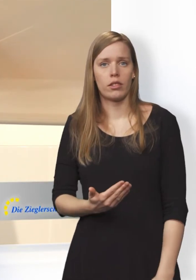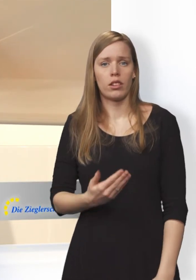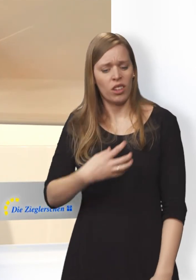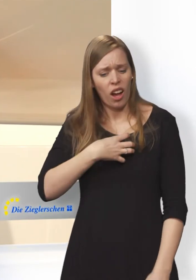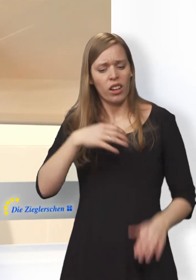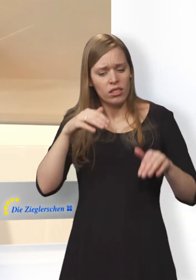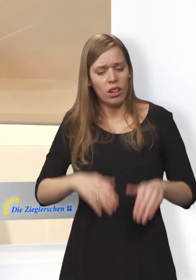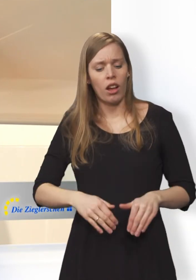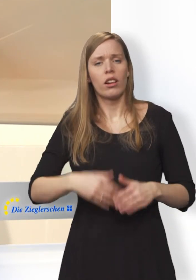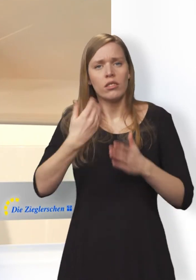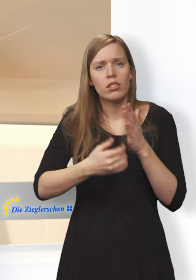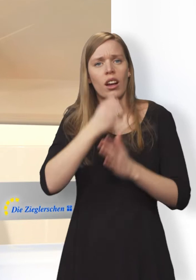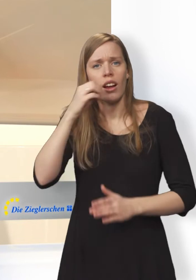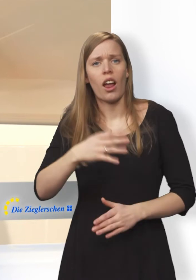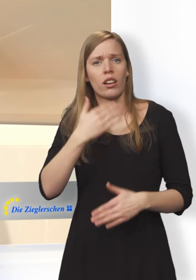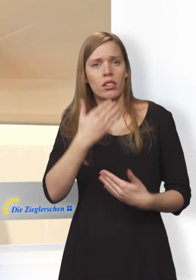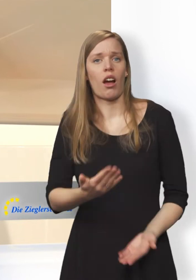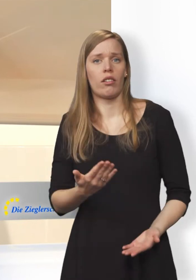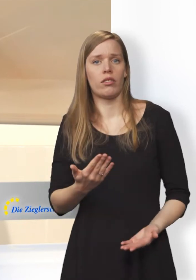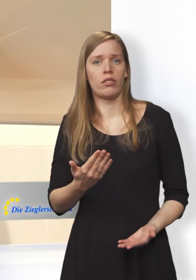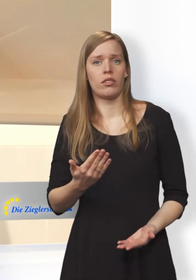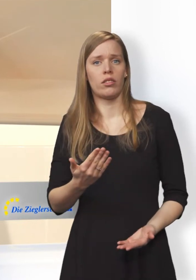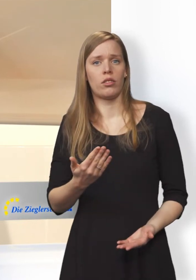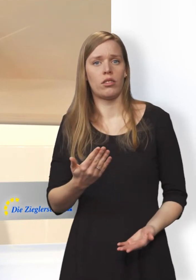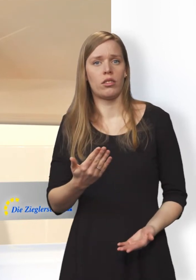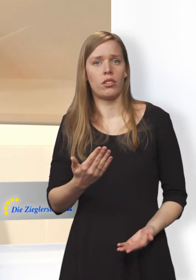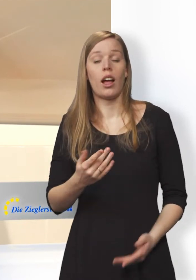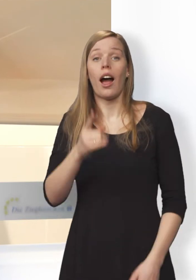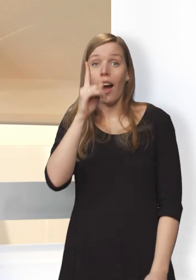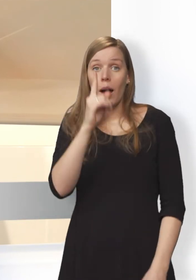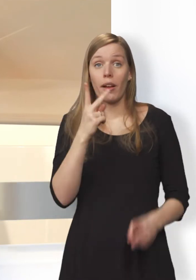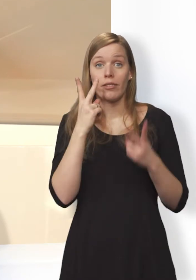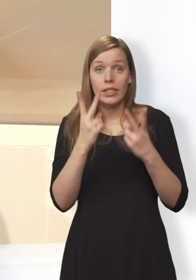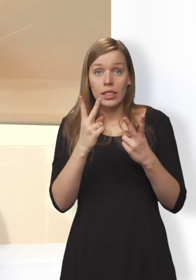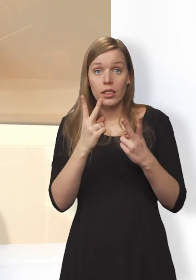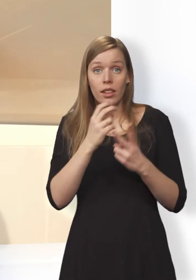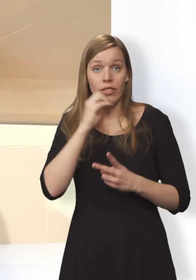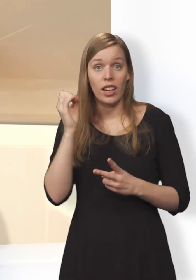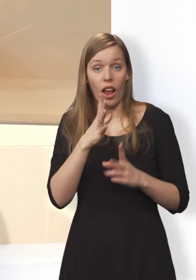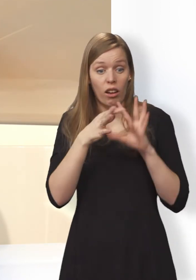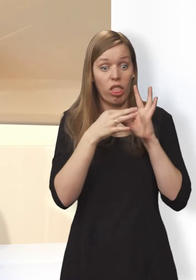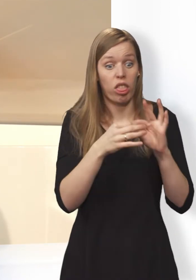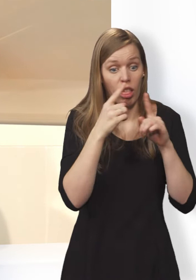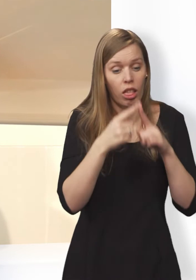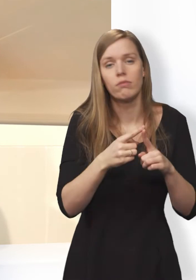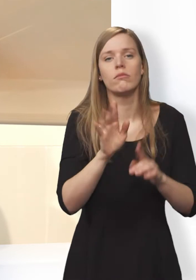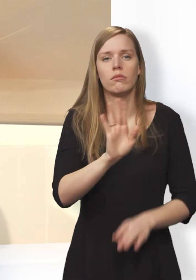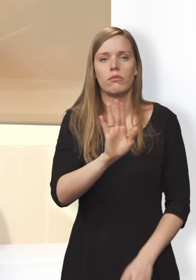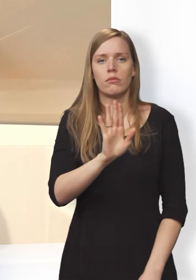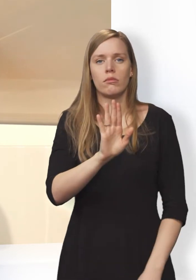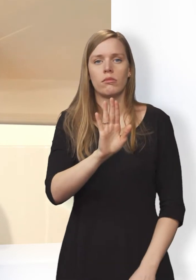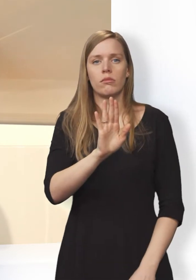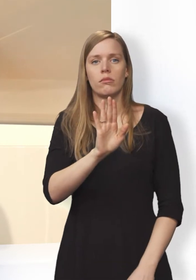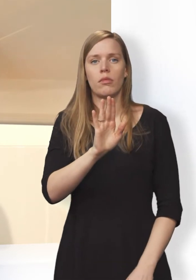darf auch mit drängenden situationen klagen aber man darf bei der klage nicht hängen bleiben also